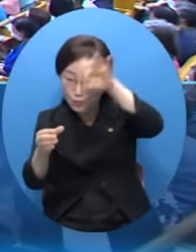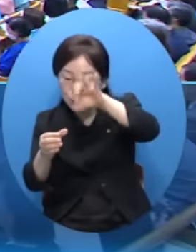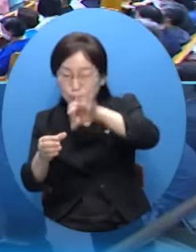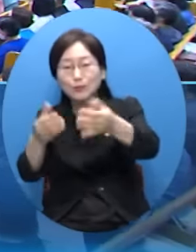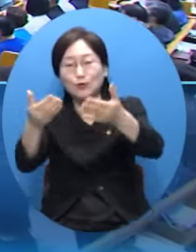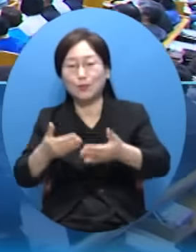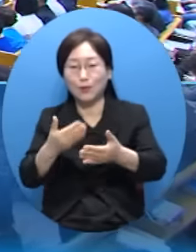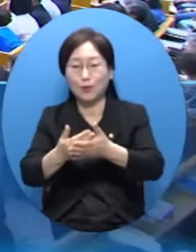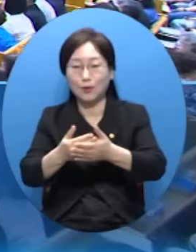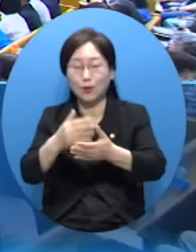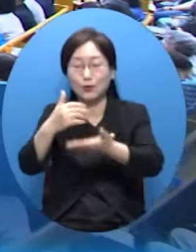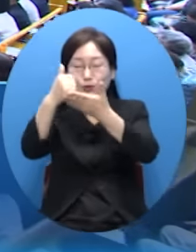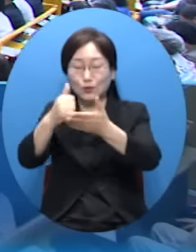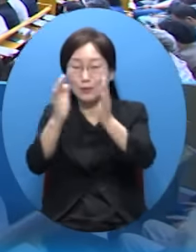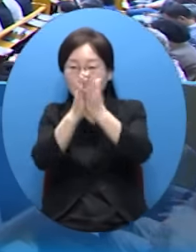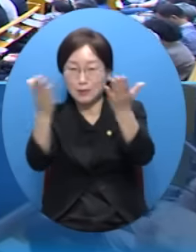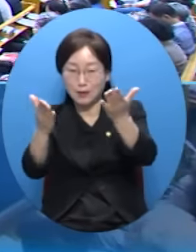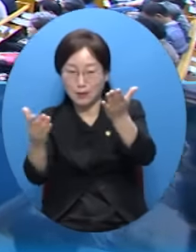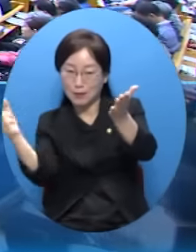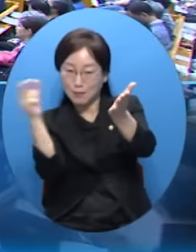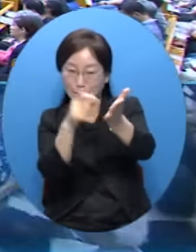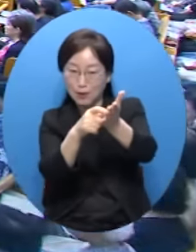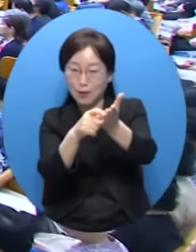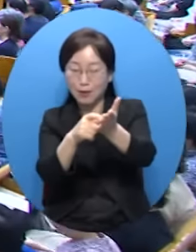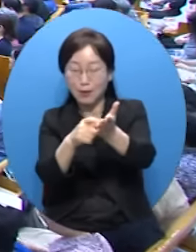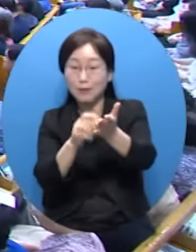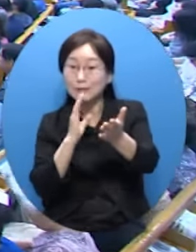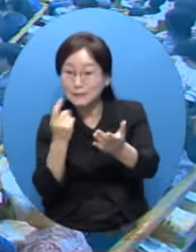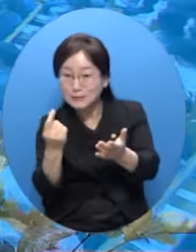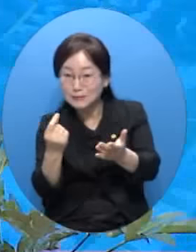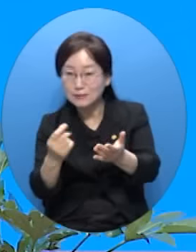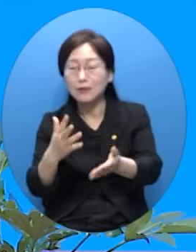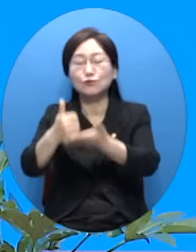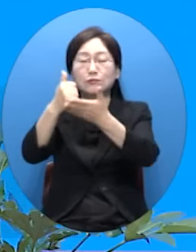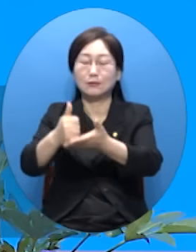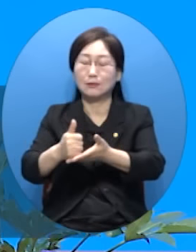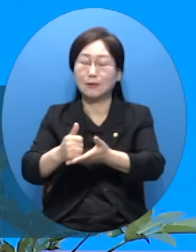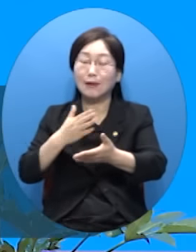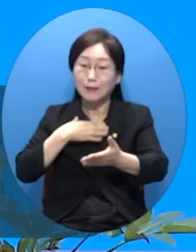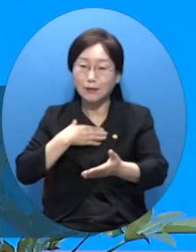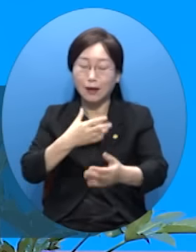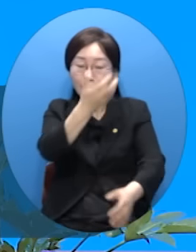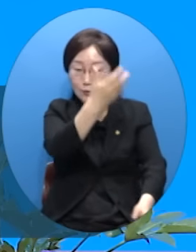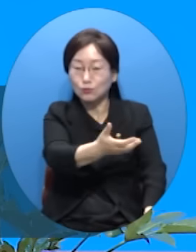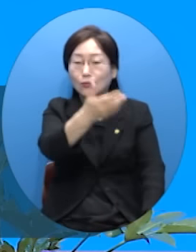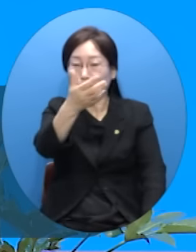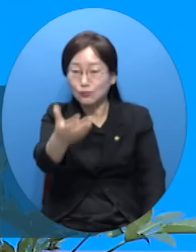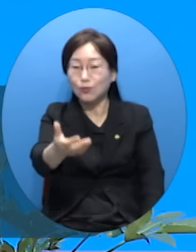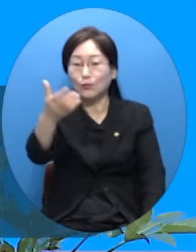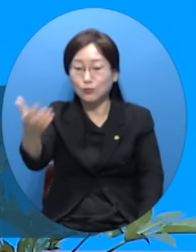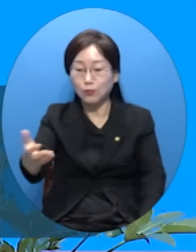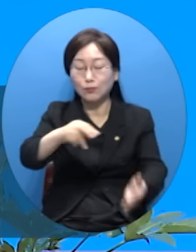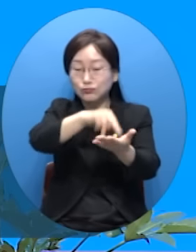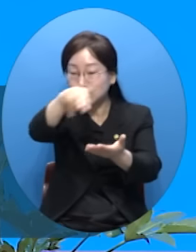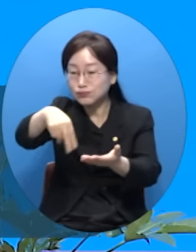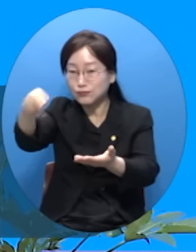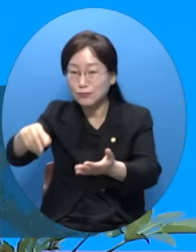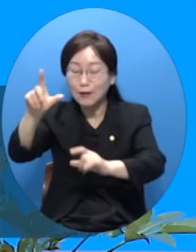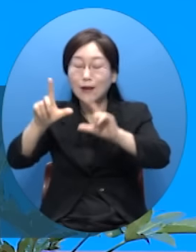책에 기록되지 아니하였나이까. 주님, 내가 이렇게 이곳 저곳 또 돌아다닌